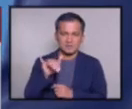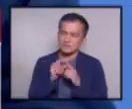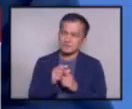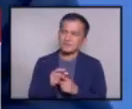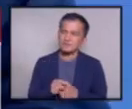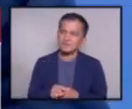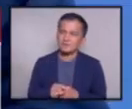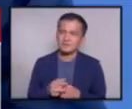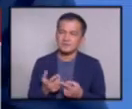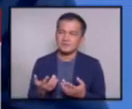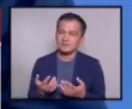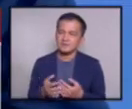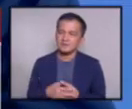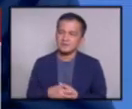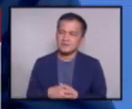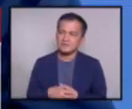liability.